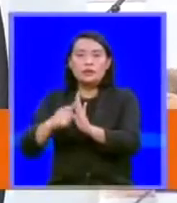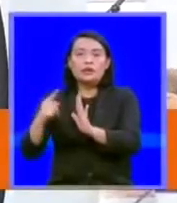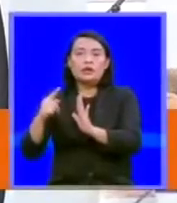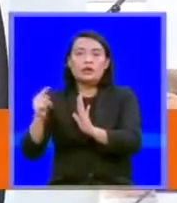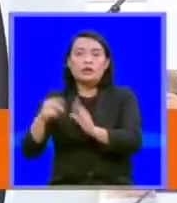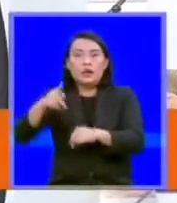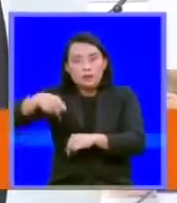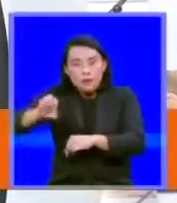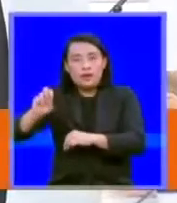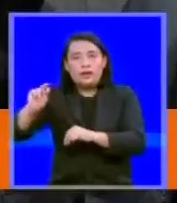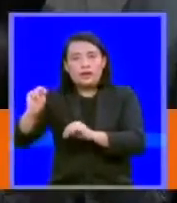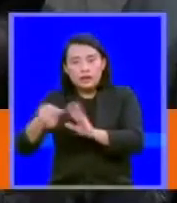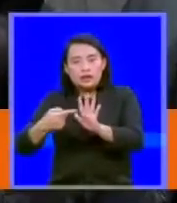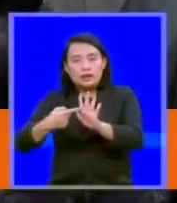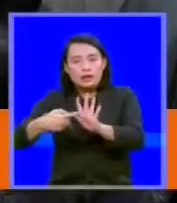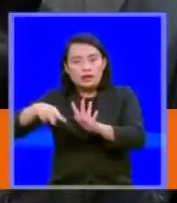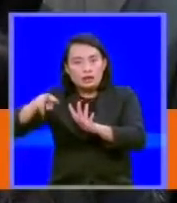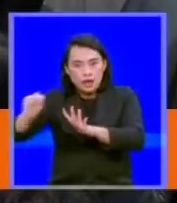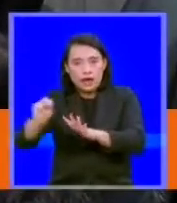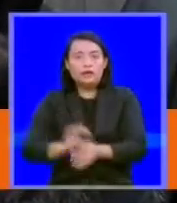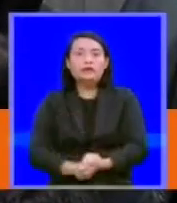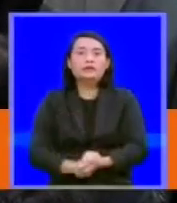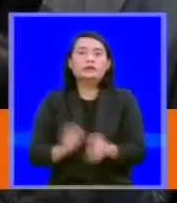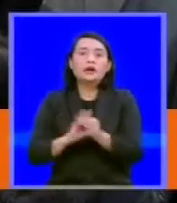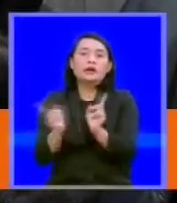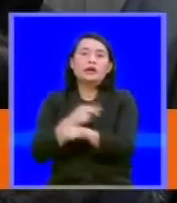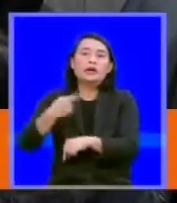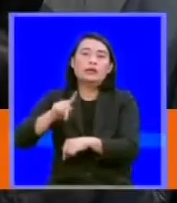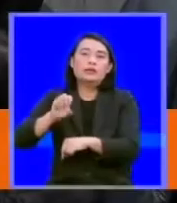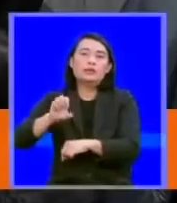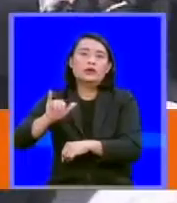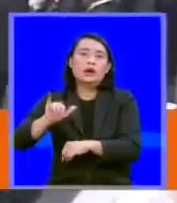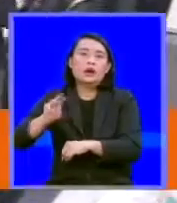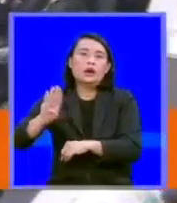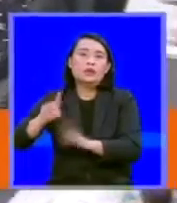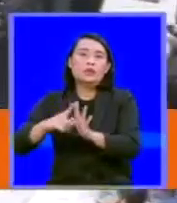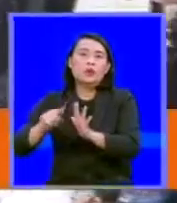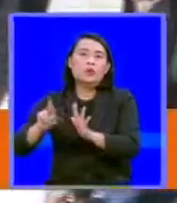ส.บัญชีรายชื่อนะคะอภิปรายแทนนายปิยบุตรแสงกนกกุลที่ถูกตั